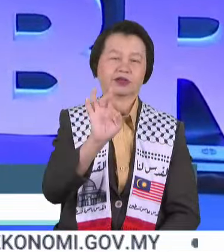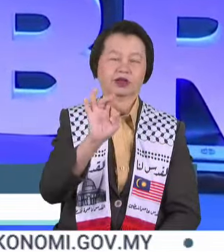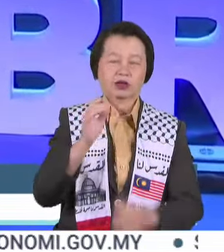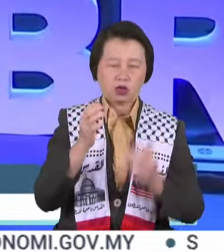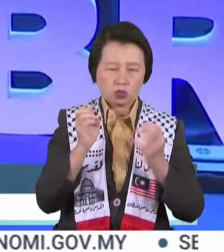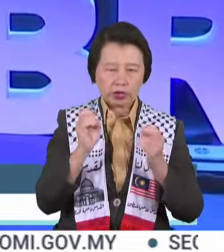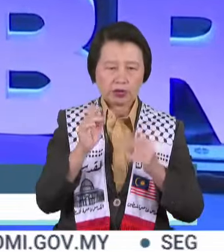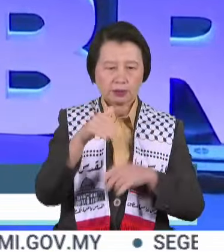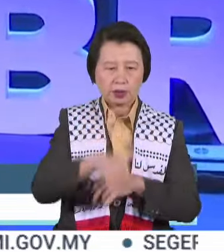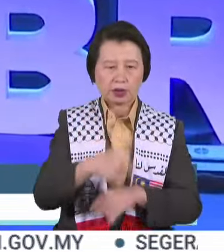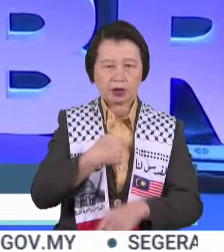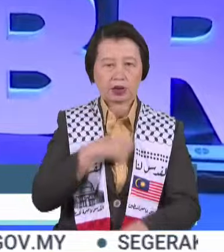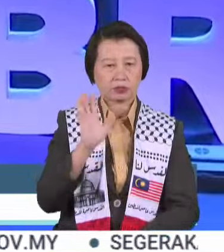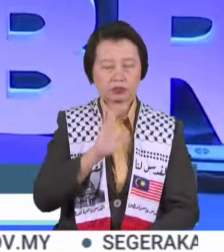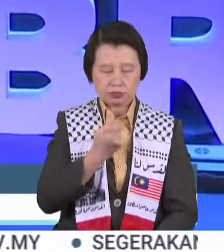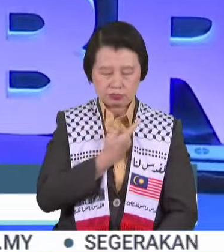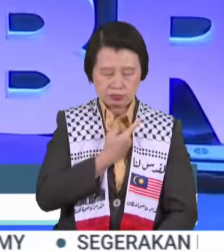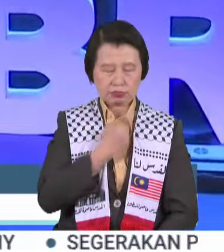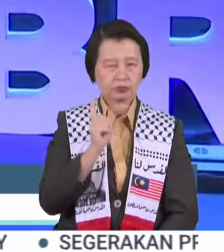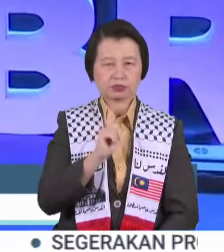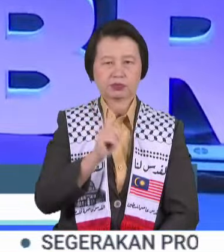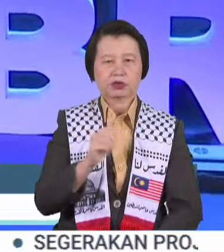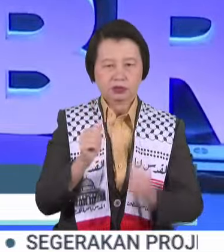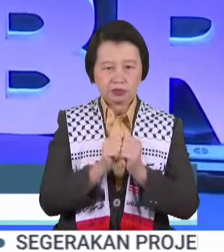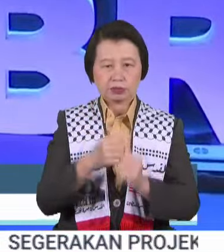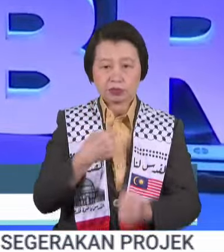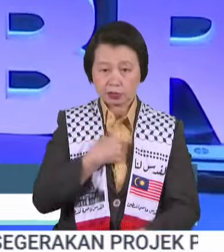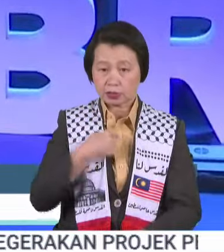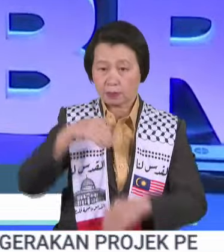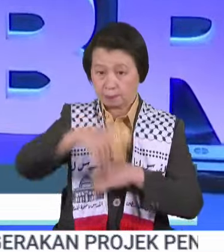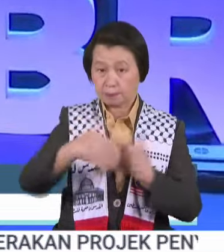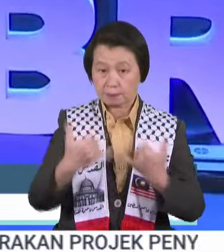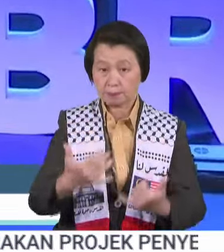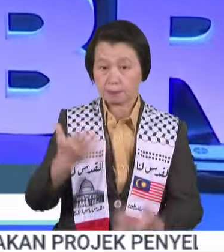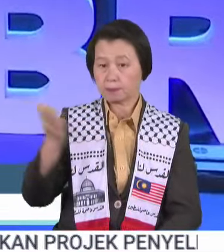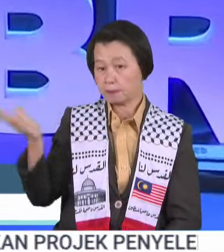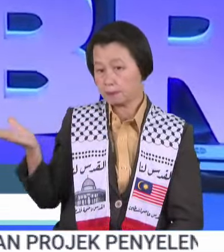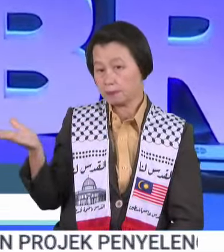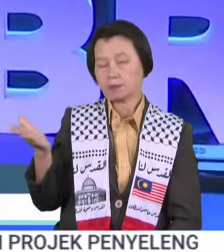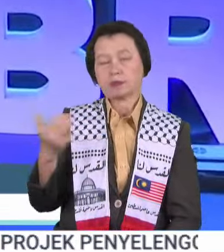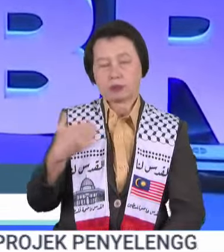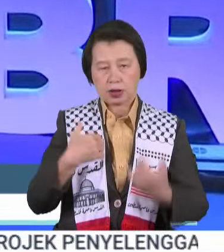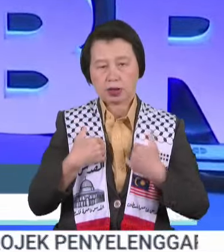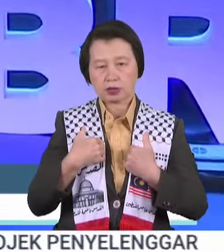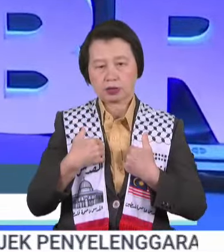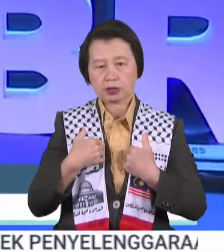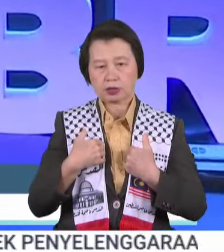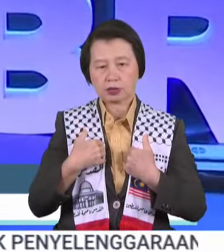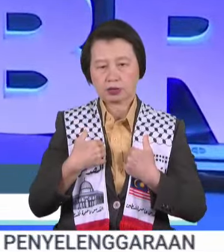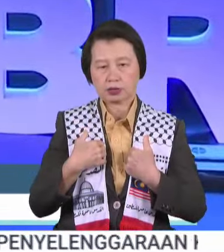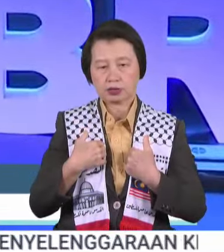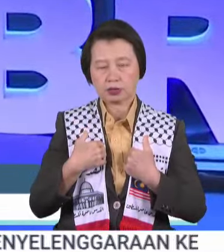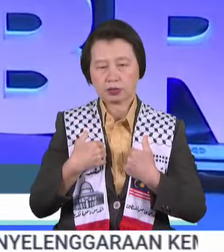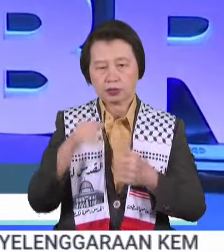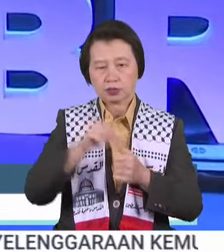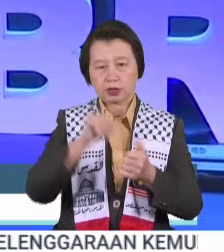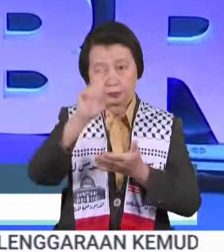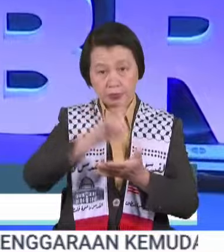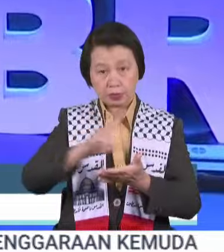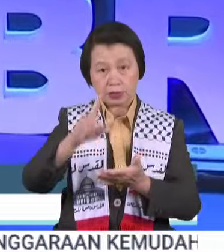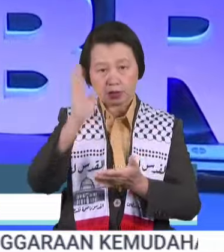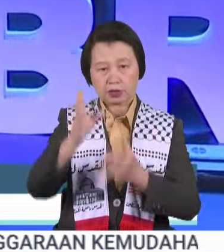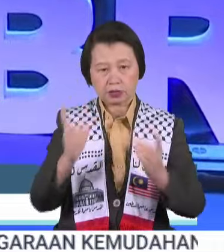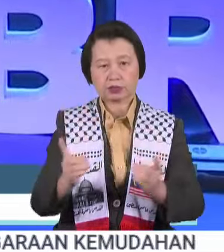malam ini, saya tidak keseorangan. Bersama-sama saya pada malam ini, tidak lain dan tidak bukan. Setiap minggu kita